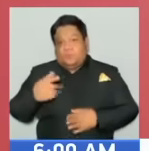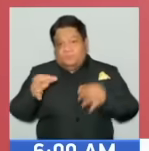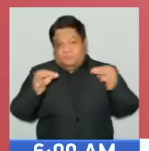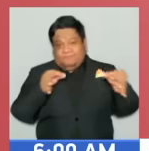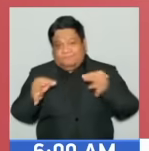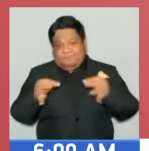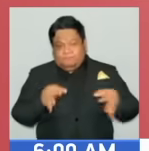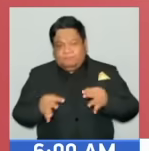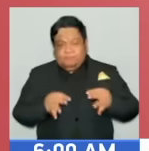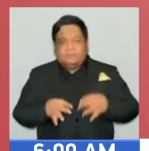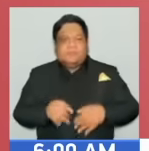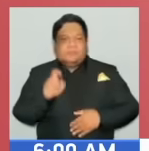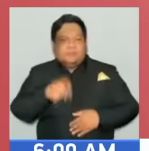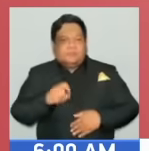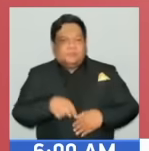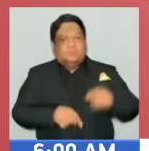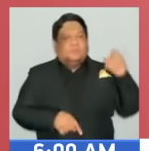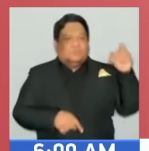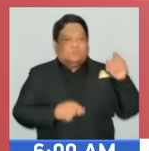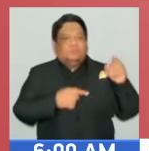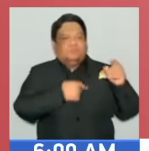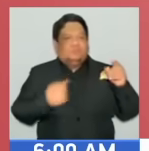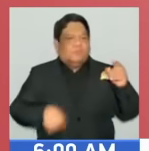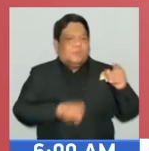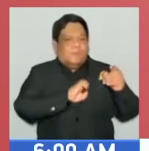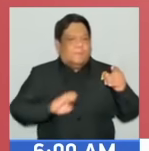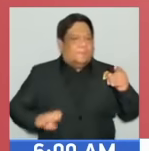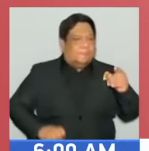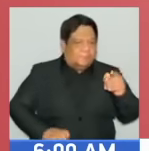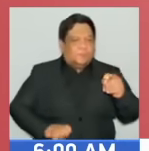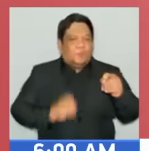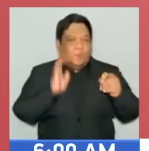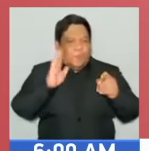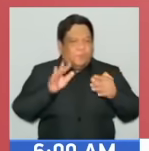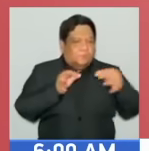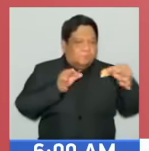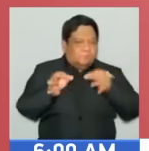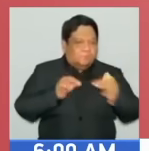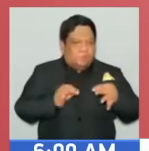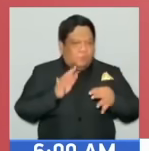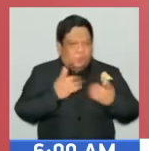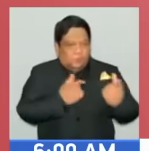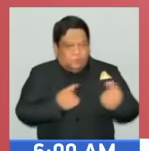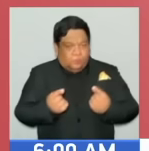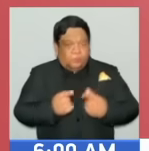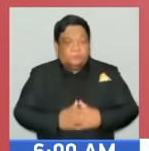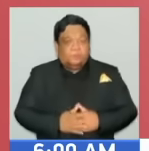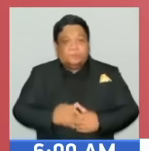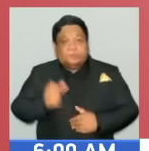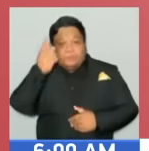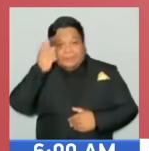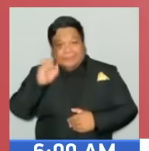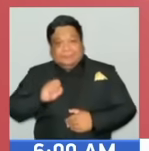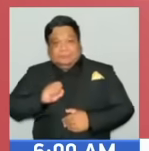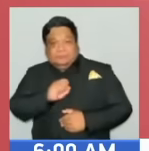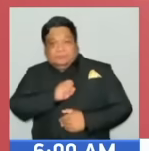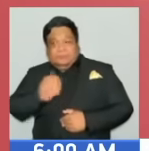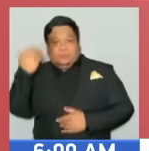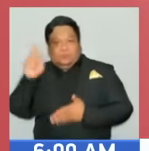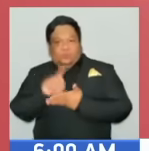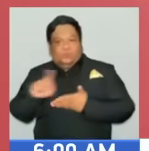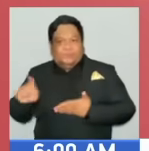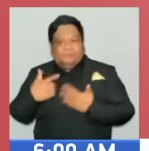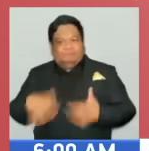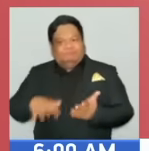na kumukondina sa pangharas ng China Coast Guard sa mga barko ng Pilipinas sa West Philippine Sea. Hinimok ng U.S. State Department ng China na sundin